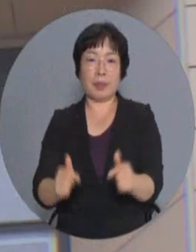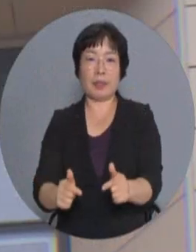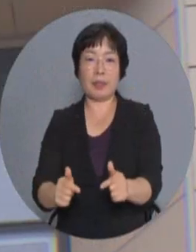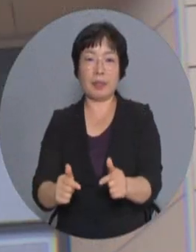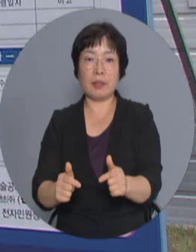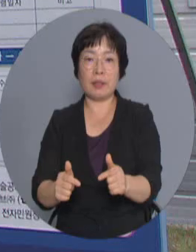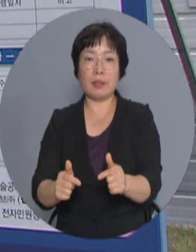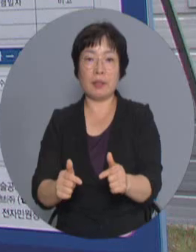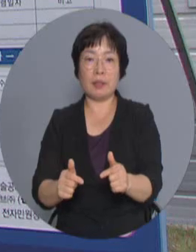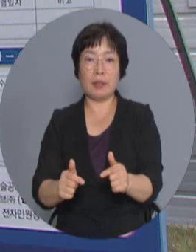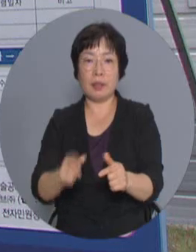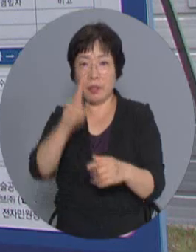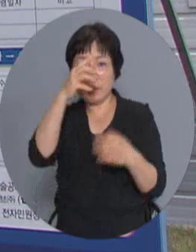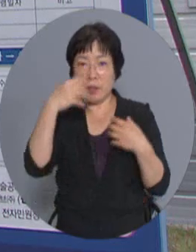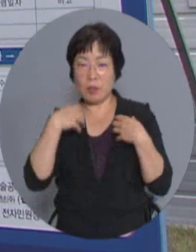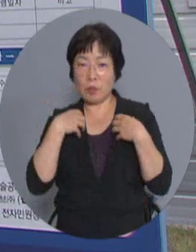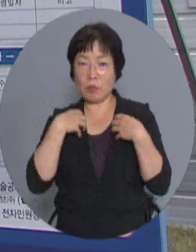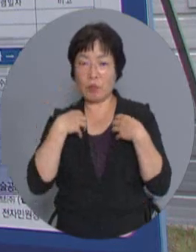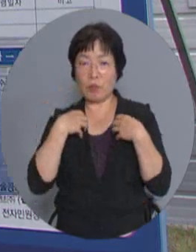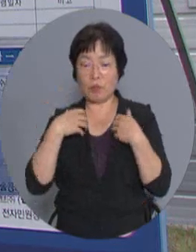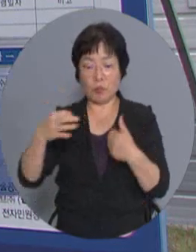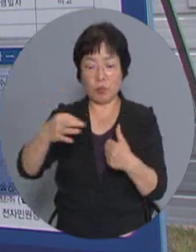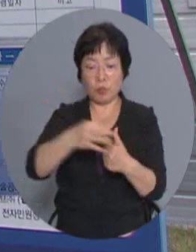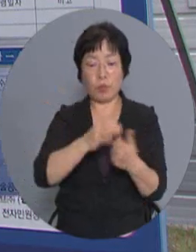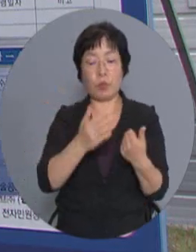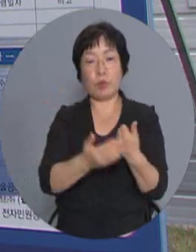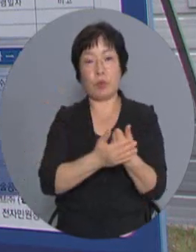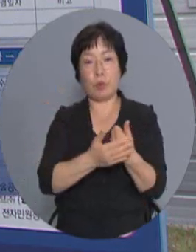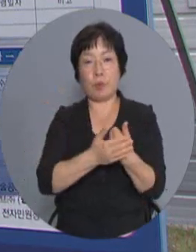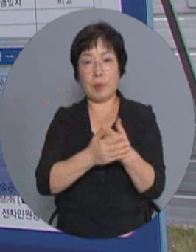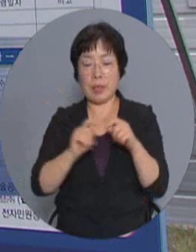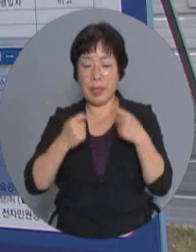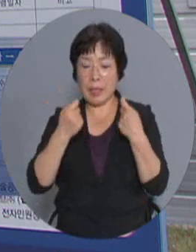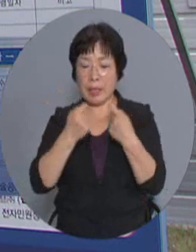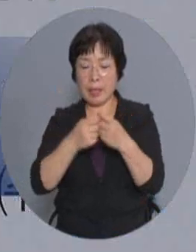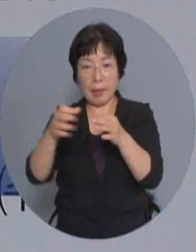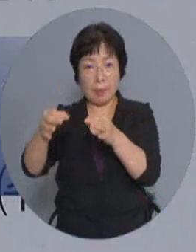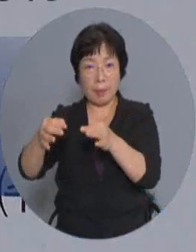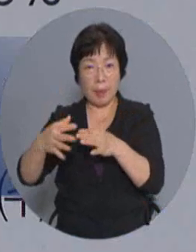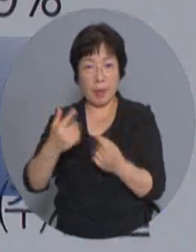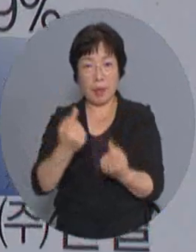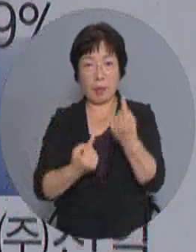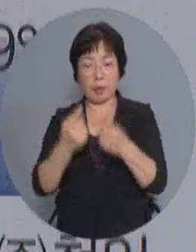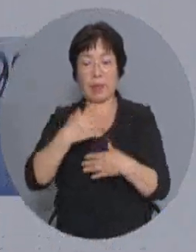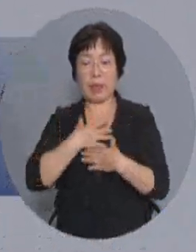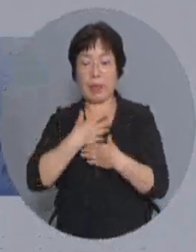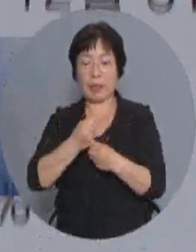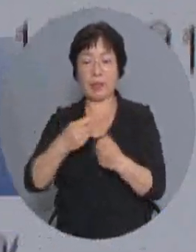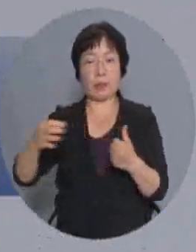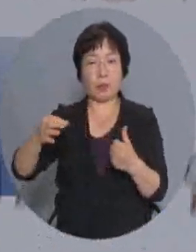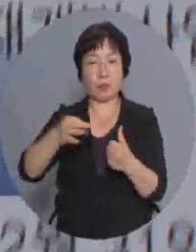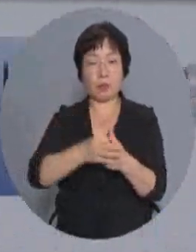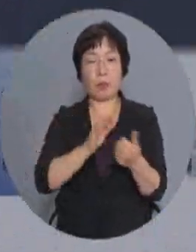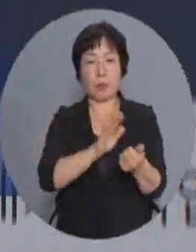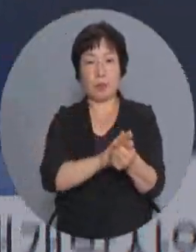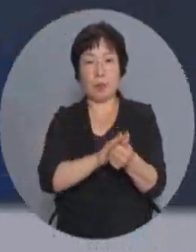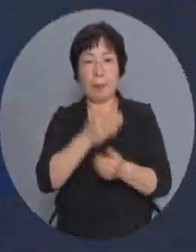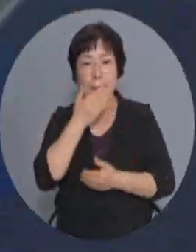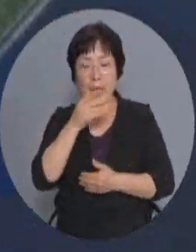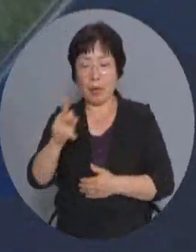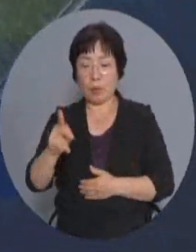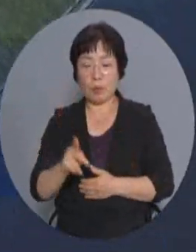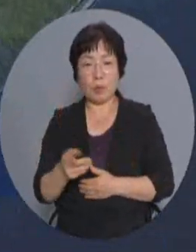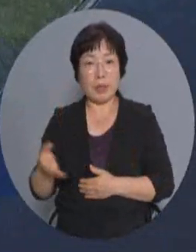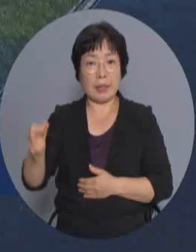예정입니다. 정부에서 마중물 투자를 해주기 때문에 순수하게 민간으로 진행할 때보다는 안정적인 자금 조달이 가능해졌고요. 대출에